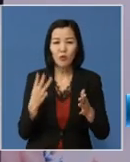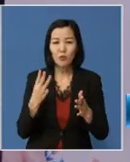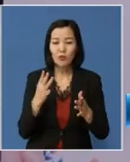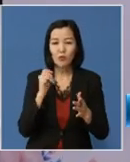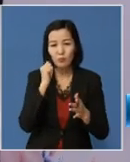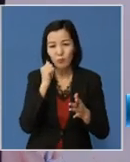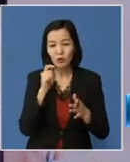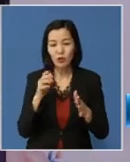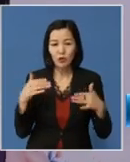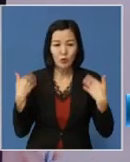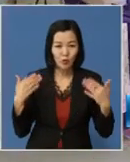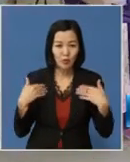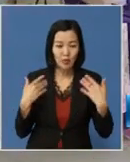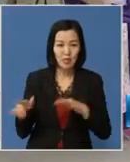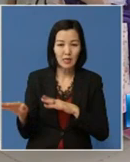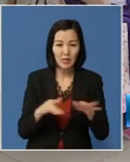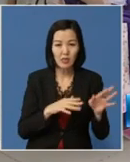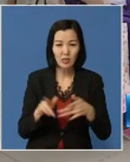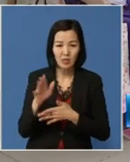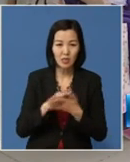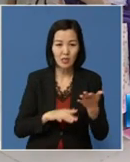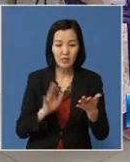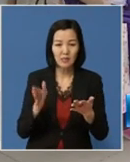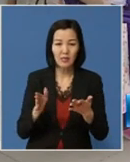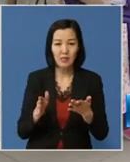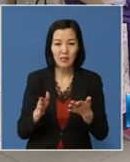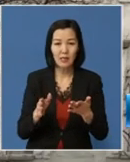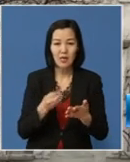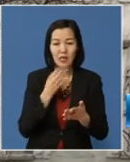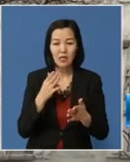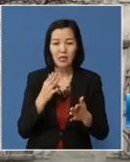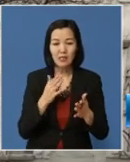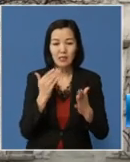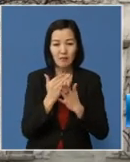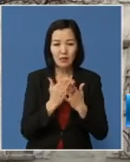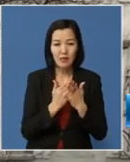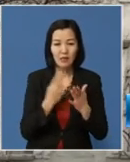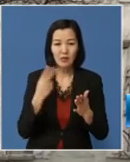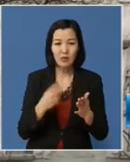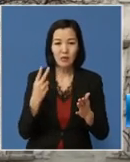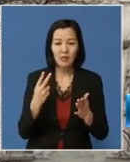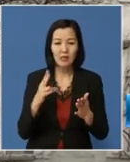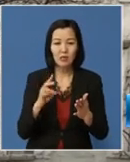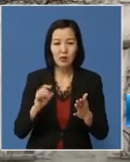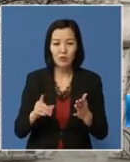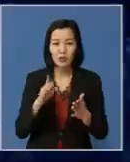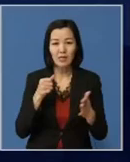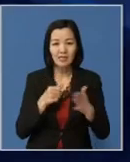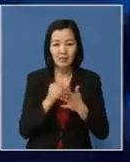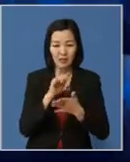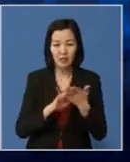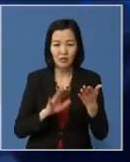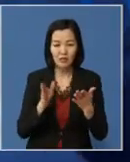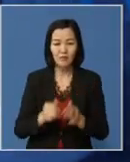құттықтады. Игілікті шаралар акциясы мұнымен аяқталған жоқ. Жақсы істер тізбегі 22 наурызға дейін жалғаспақ.